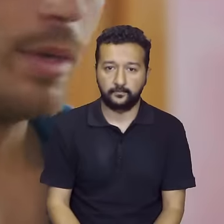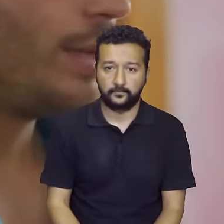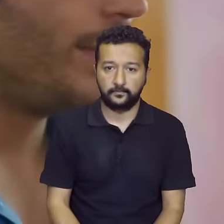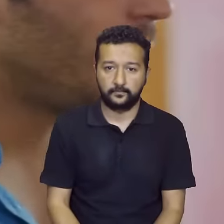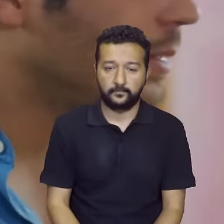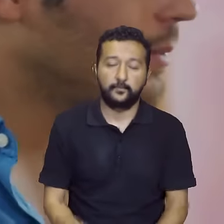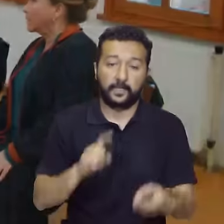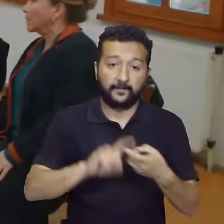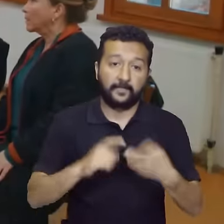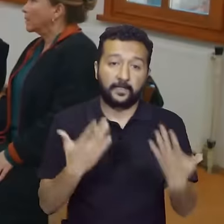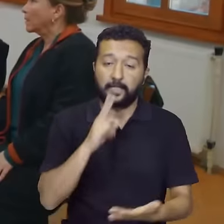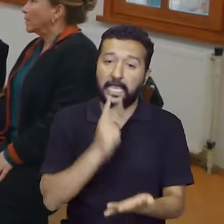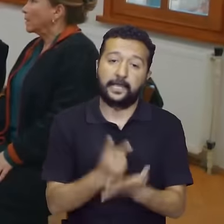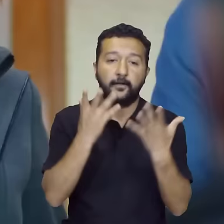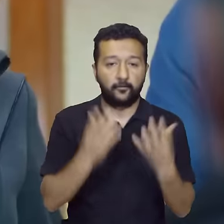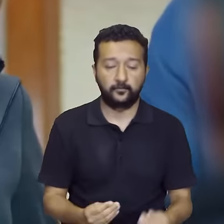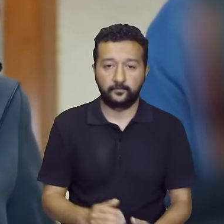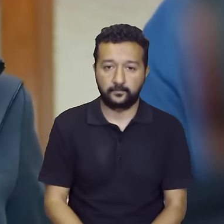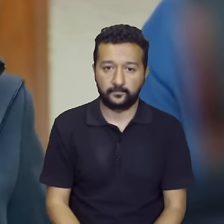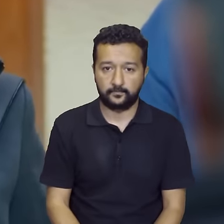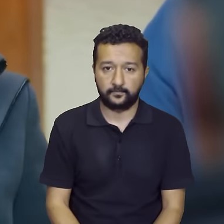diye bakıyor. Ve bir karar verdik.